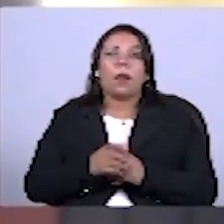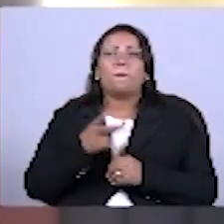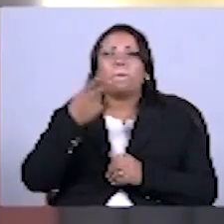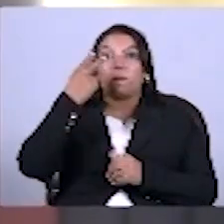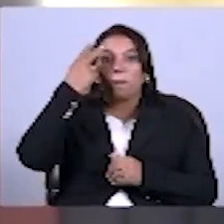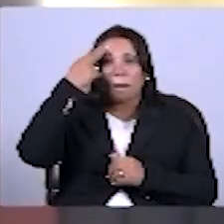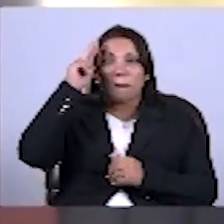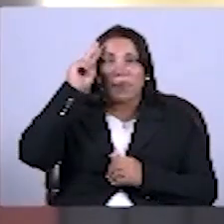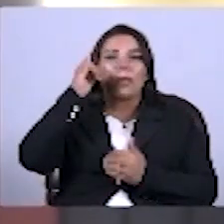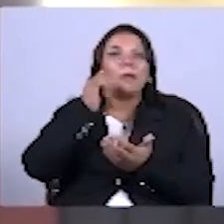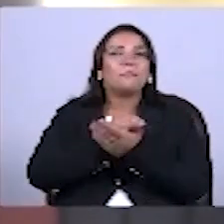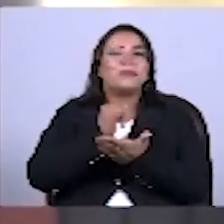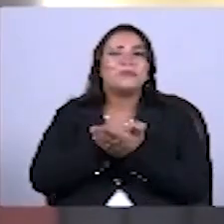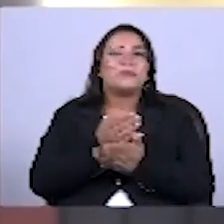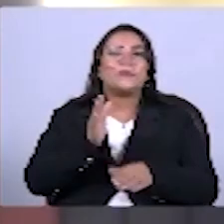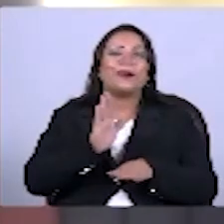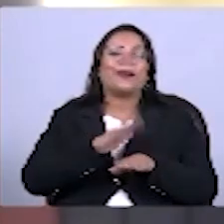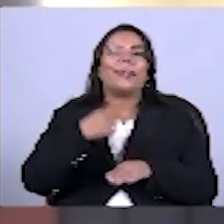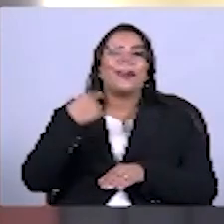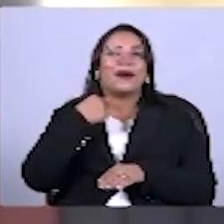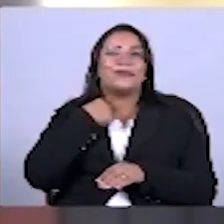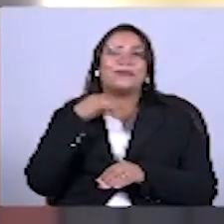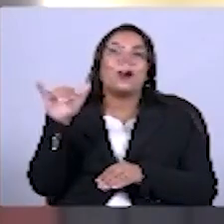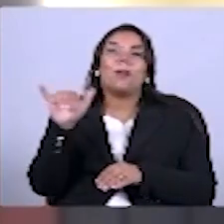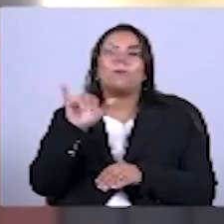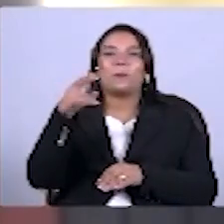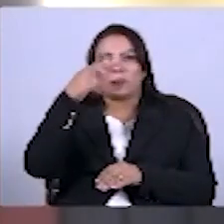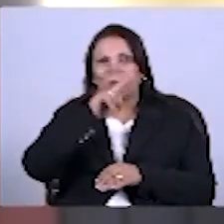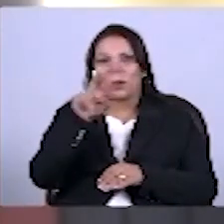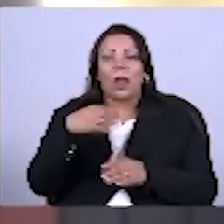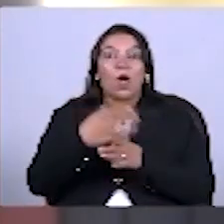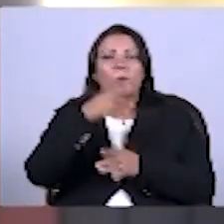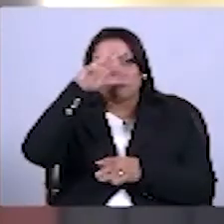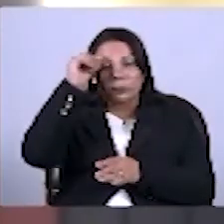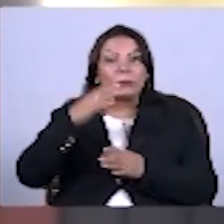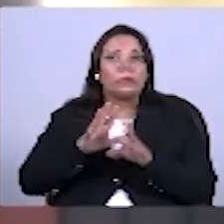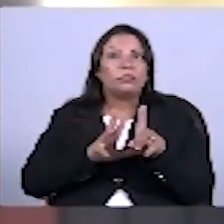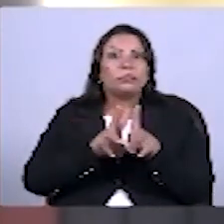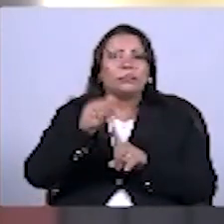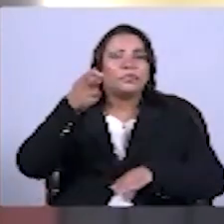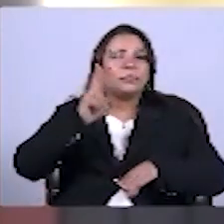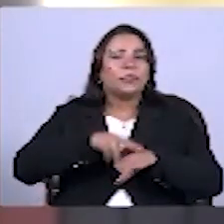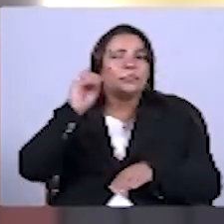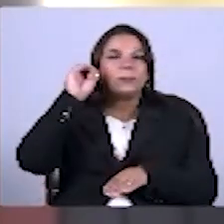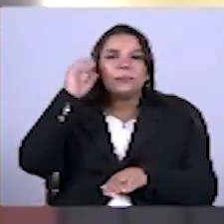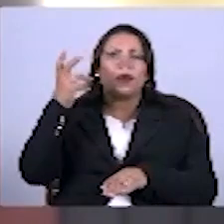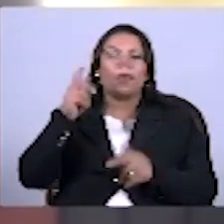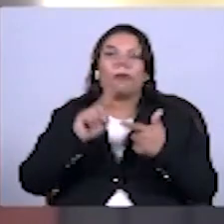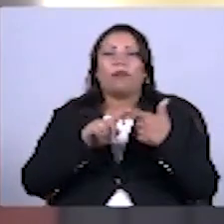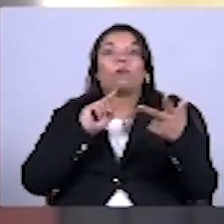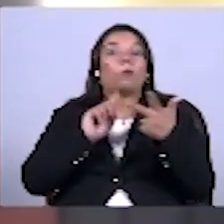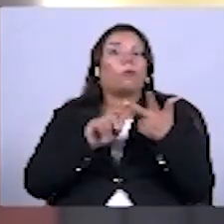من سيحكم غزه ده سؤال مهم جدا كيف سيتم اعاده اعمار غزه سؤال ثاني